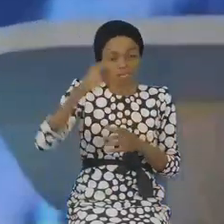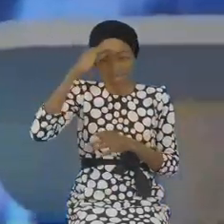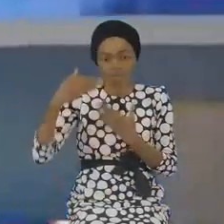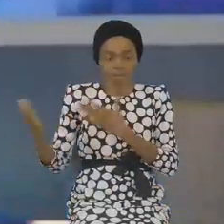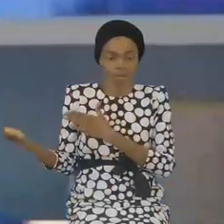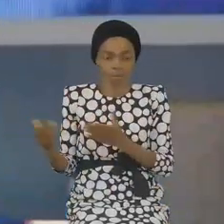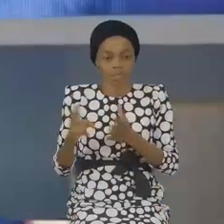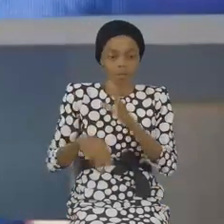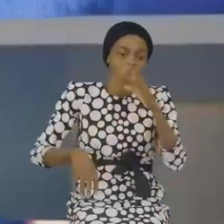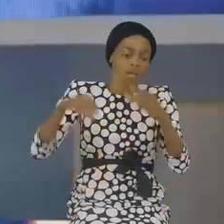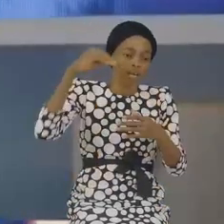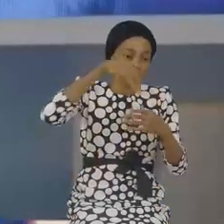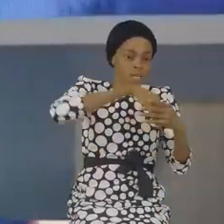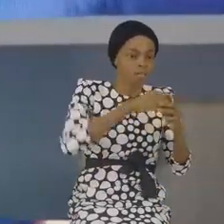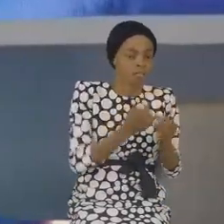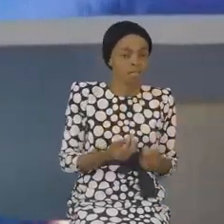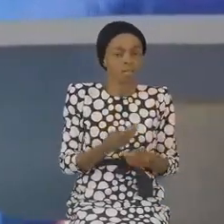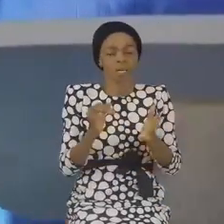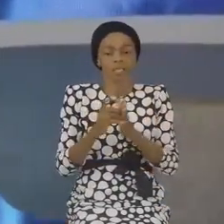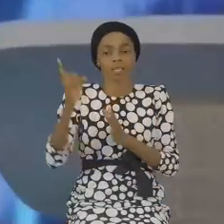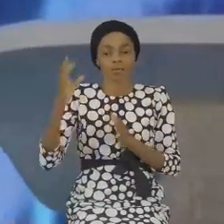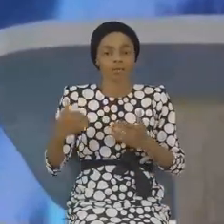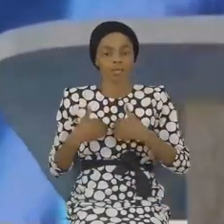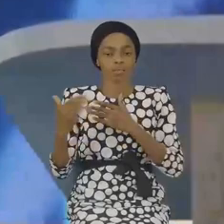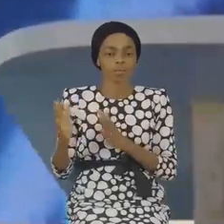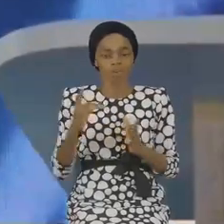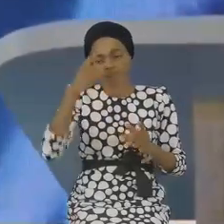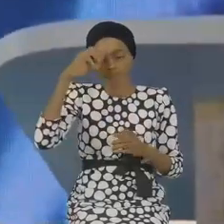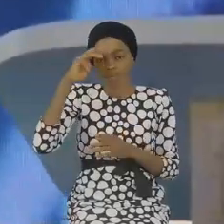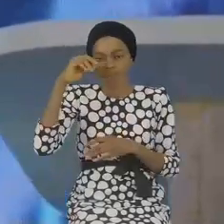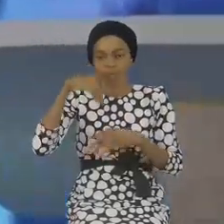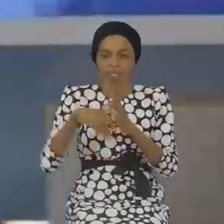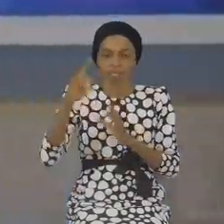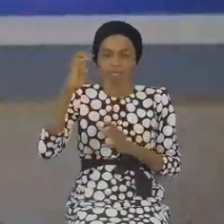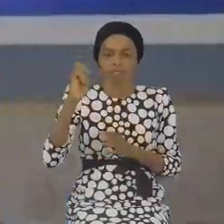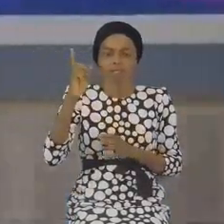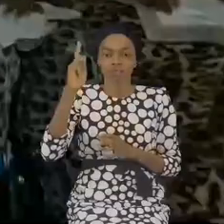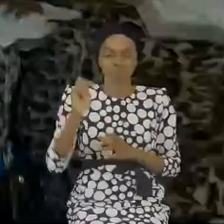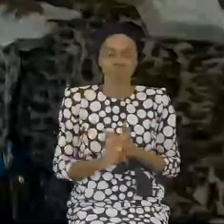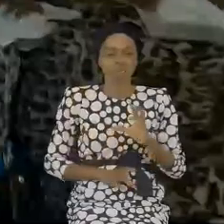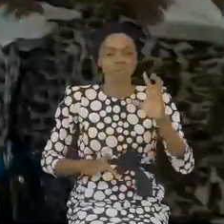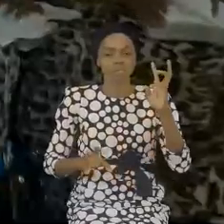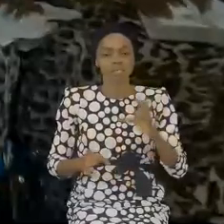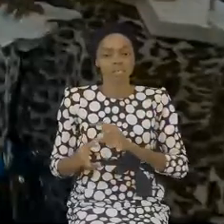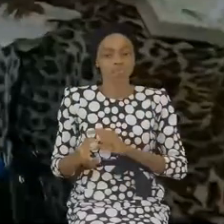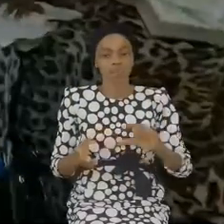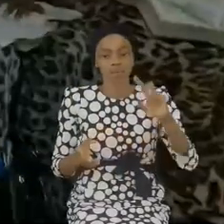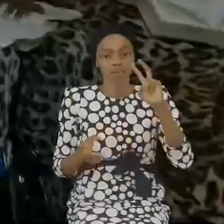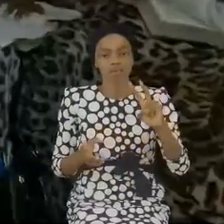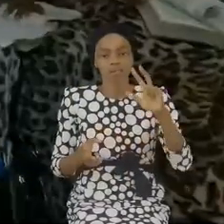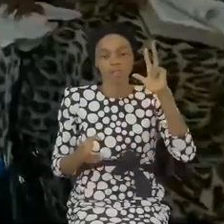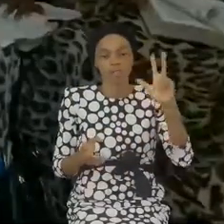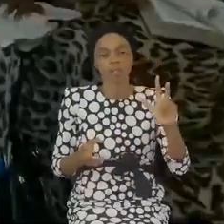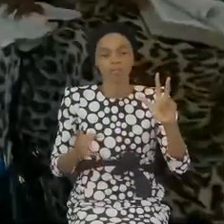Dieu avait préparé pour eux. En Deutéronome chapitre 6, verset 23. Deutéronome chapitre